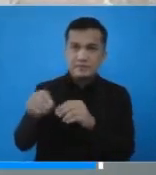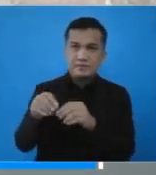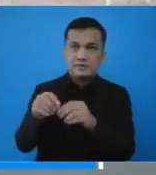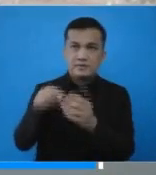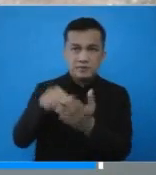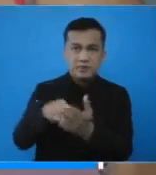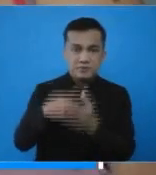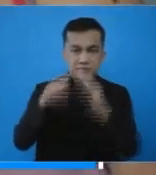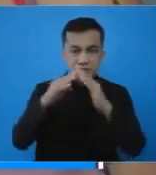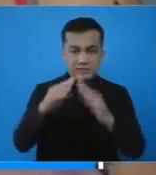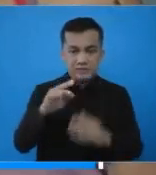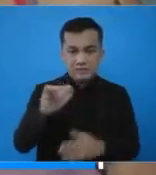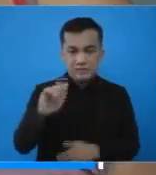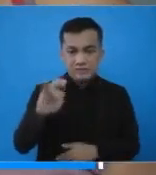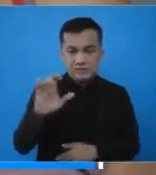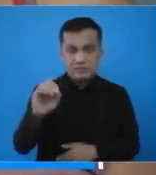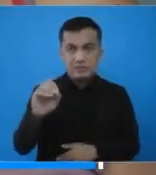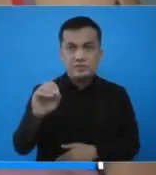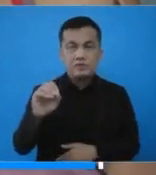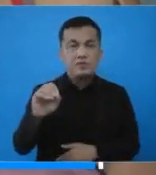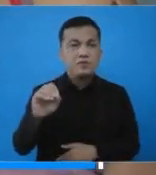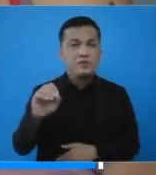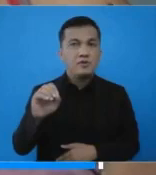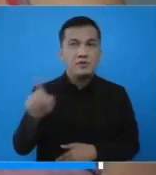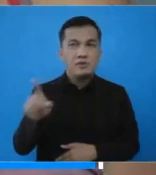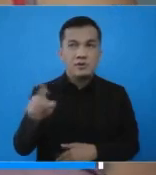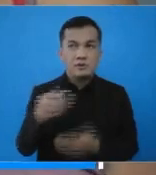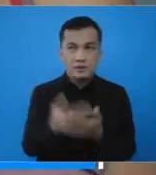Ang hindi ko nga maano kung anong naramdaman ko sa tuwa.